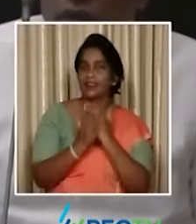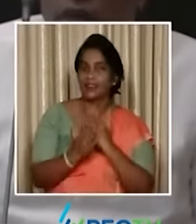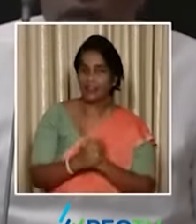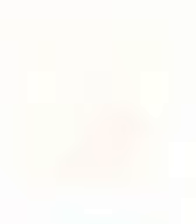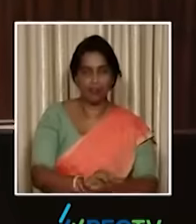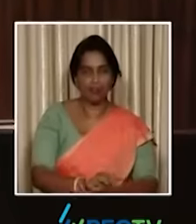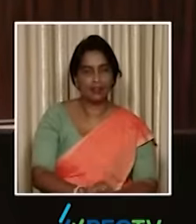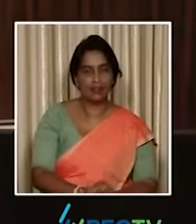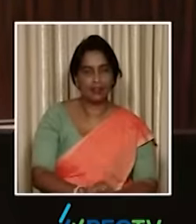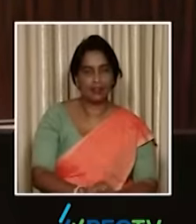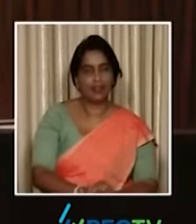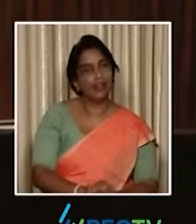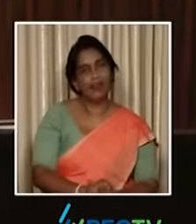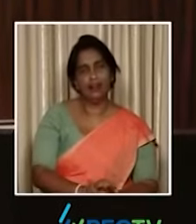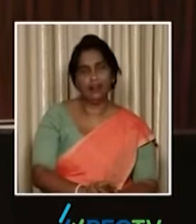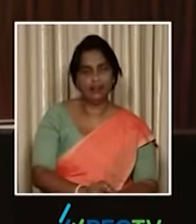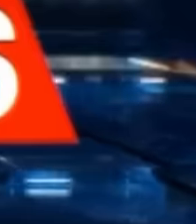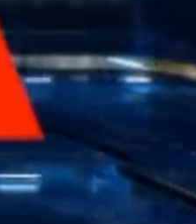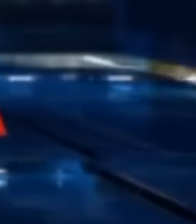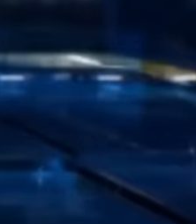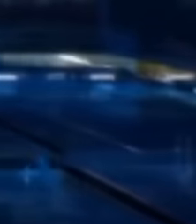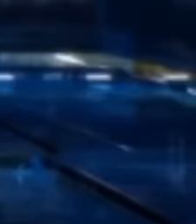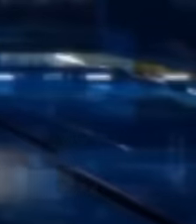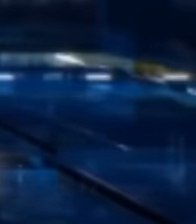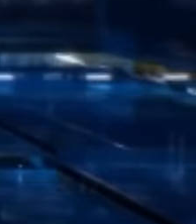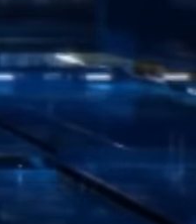වගේ මේ දැන් මේක මෙතනින් නතර කරලා